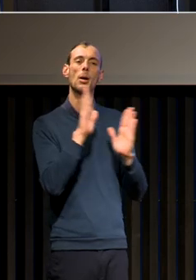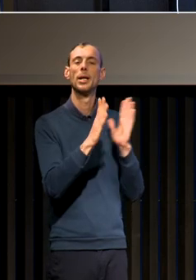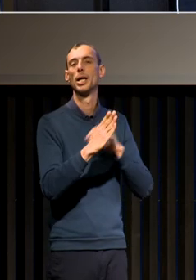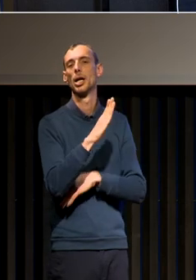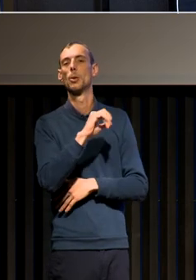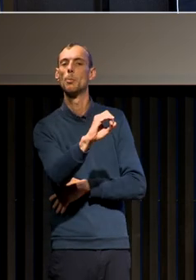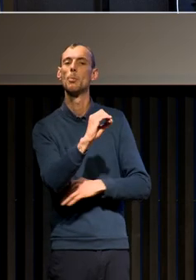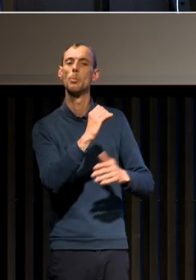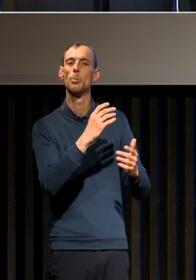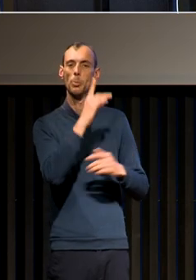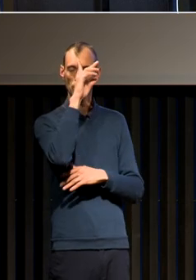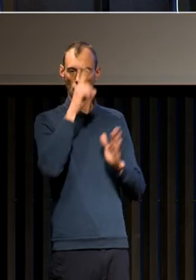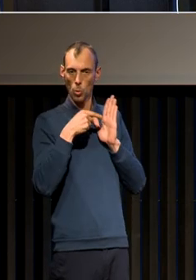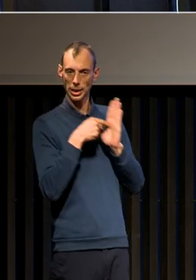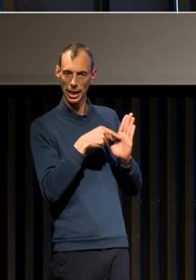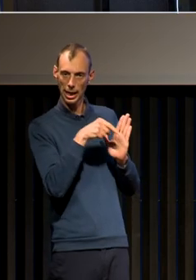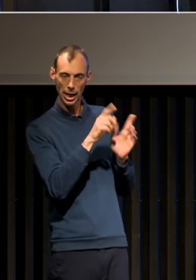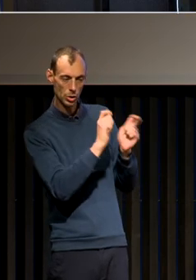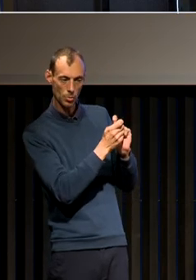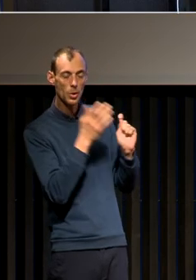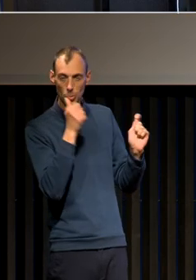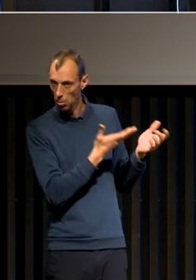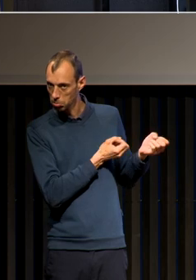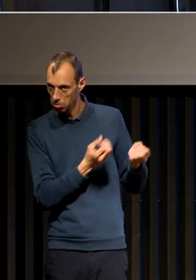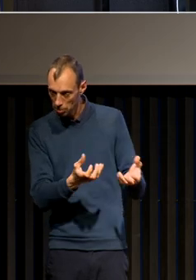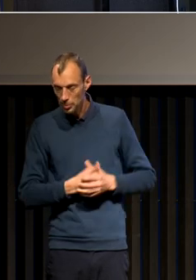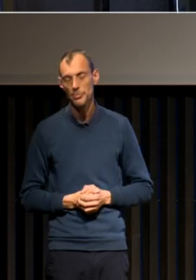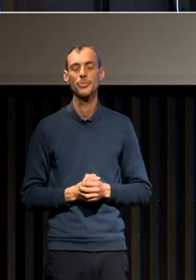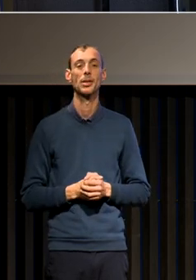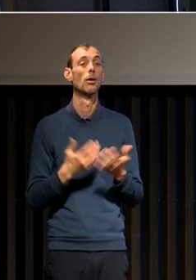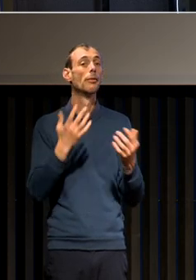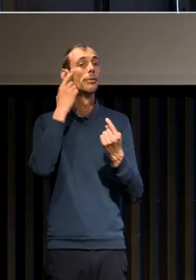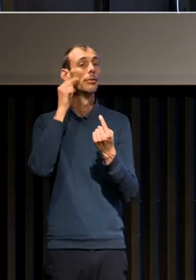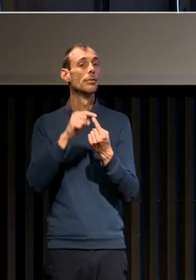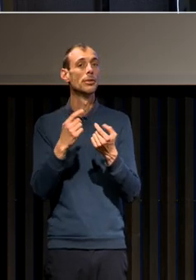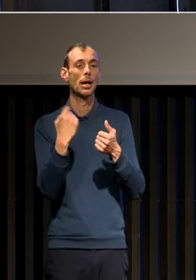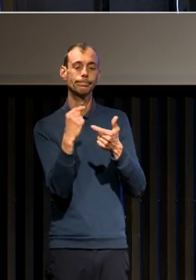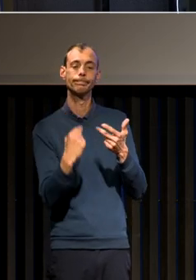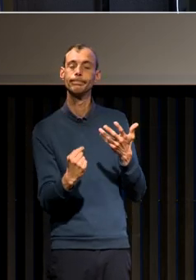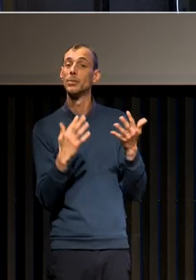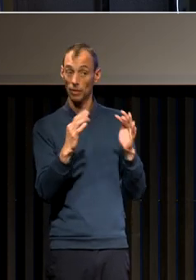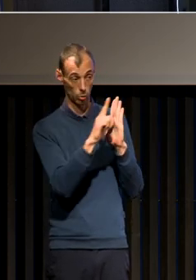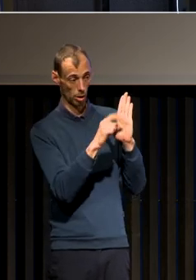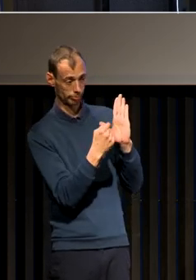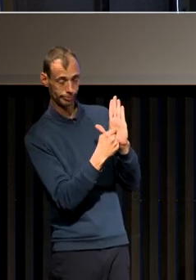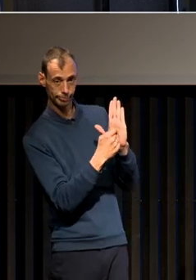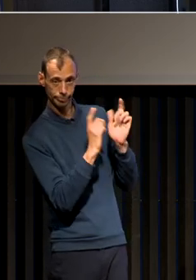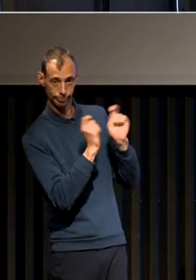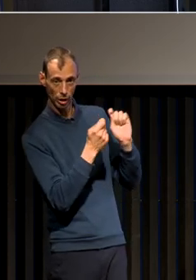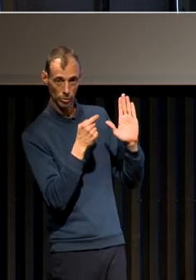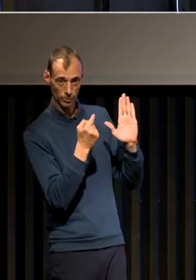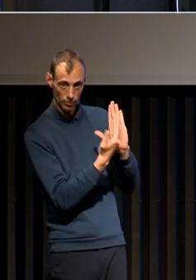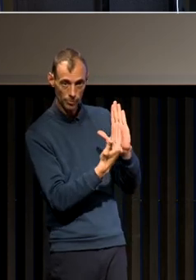Alors, je vais aborder les principaux thèmes de cette révision de la loi qui sont